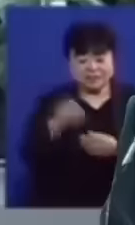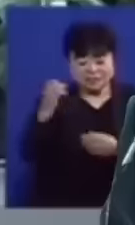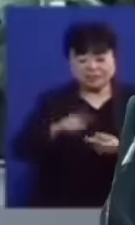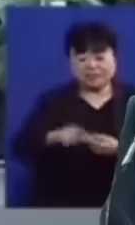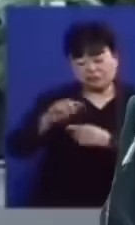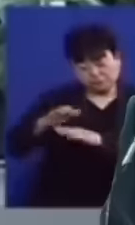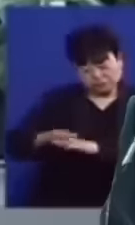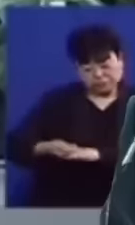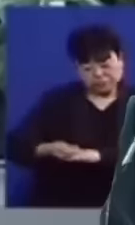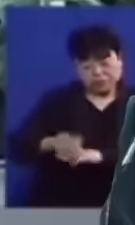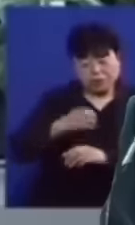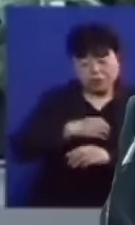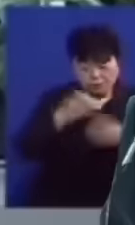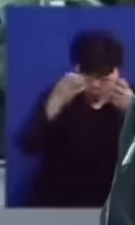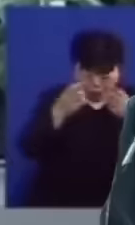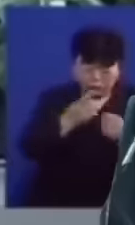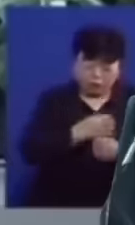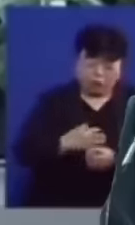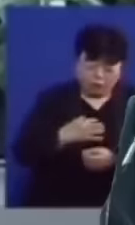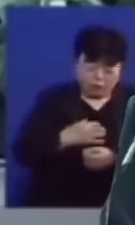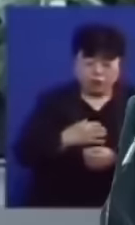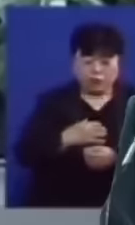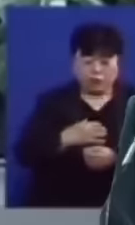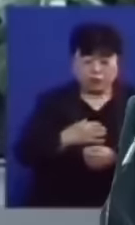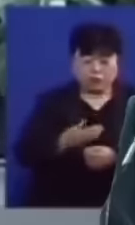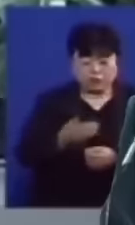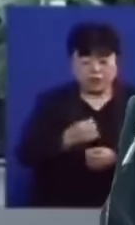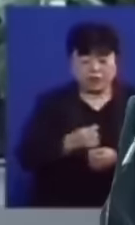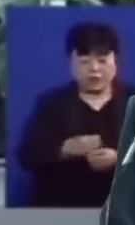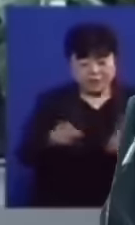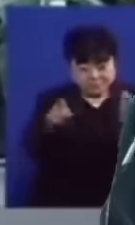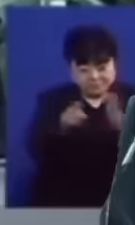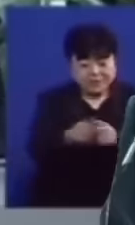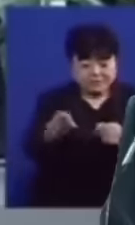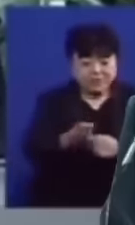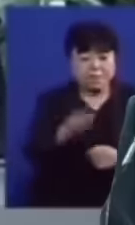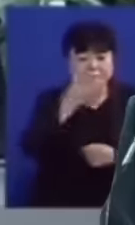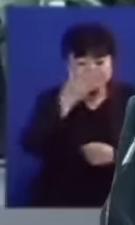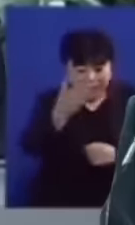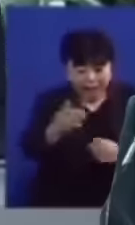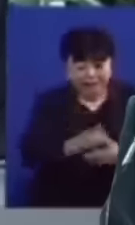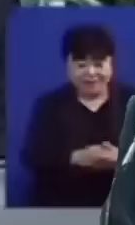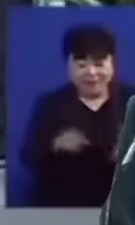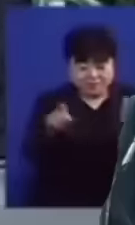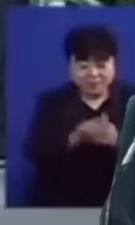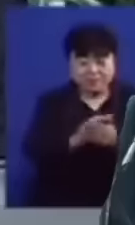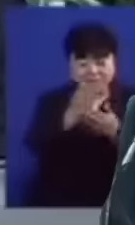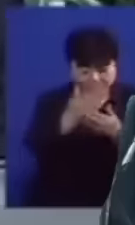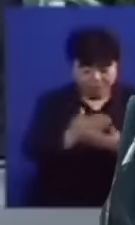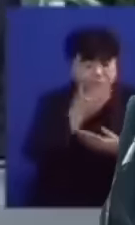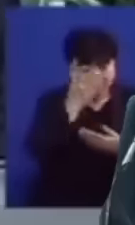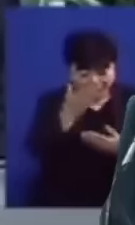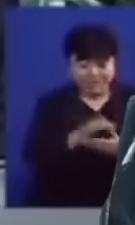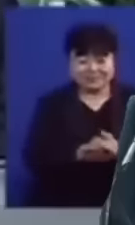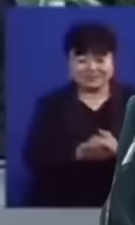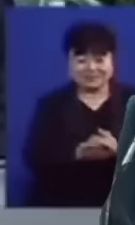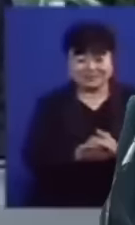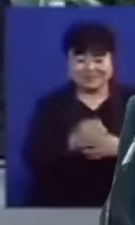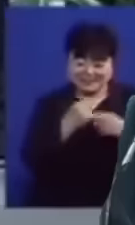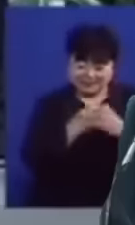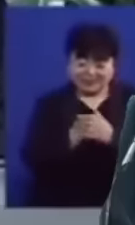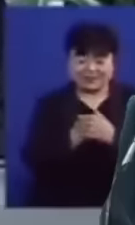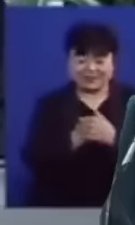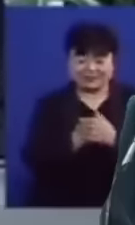내버려 놓으면 험하고 고통스럽고 괴로울 것인데도 불구하고 믿으면 하겠네, 믿으면 변화가 다가오는 것입니다.